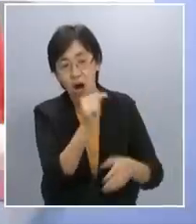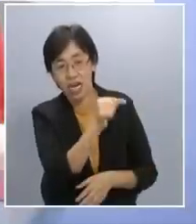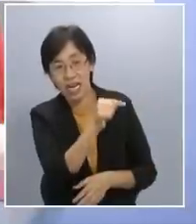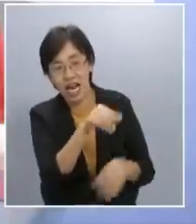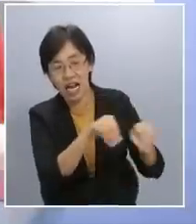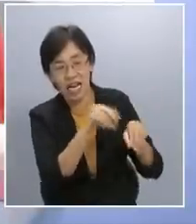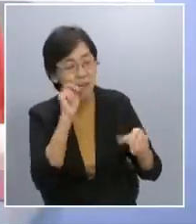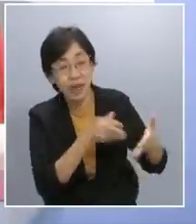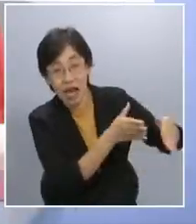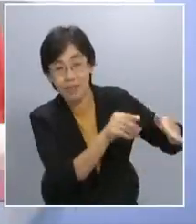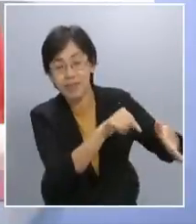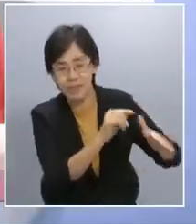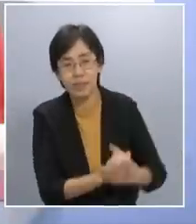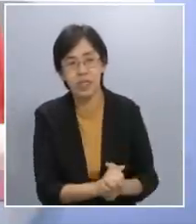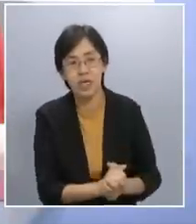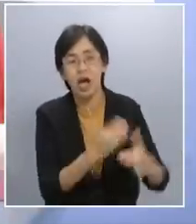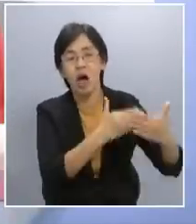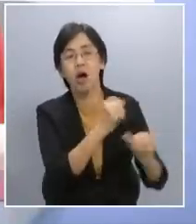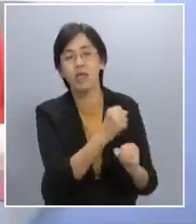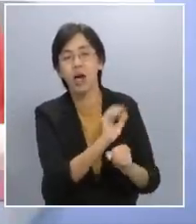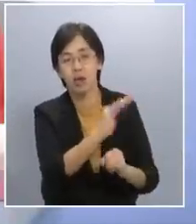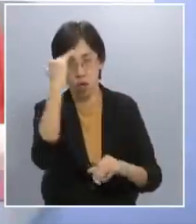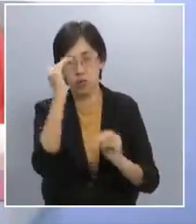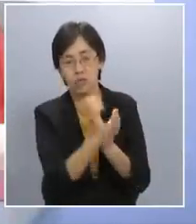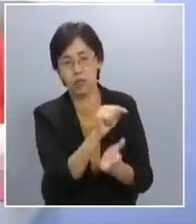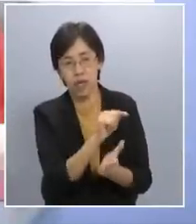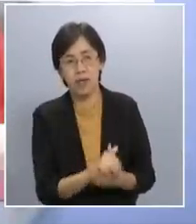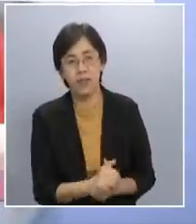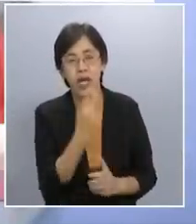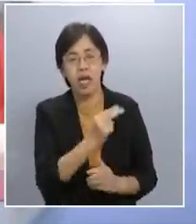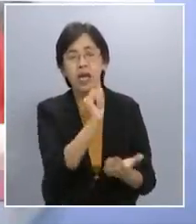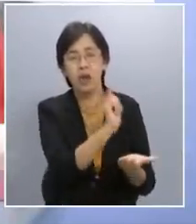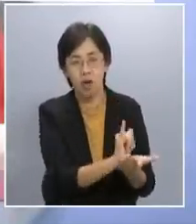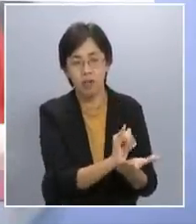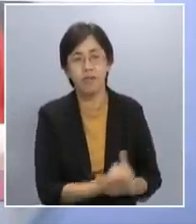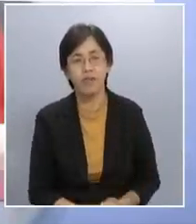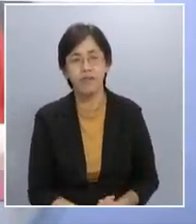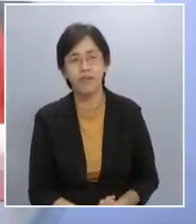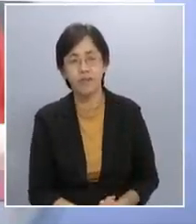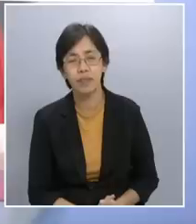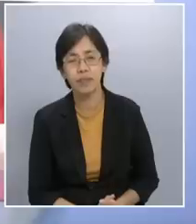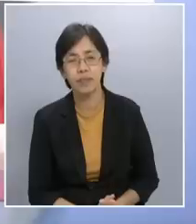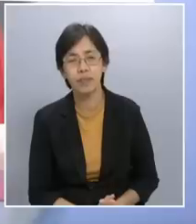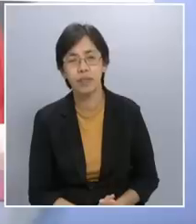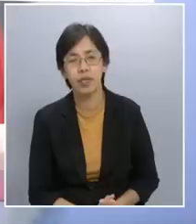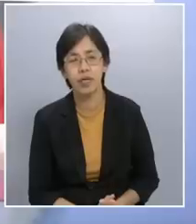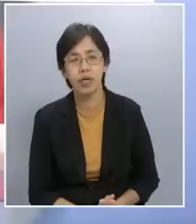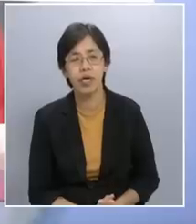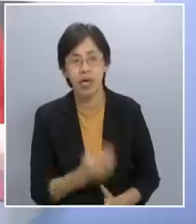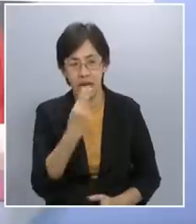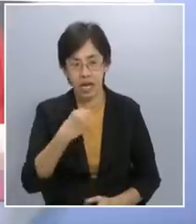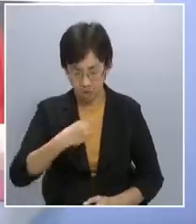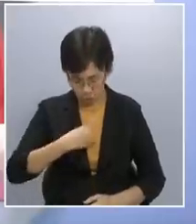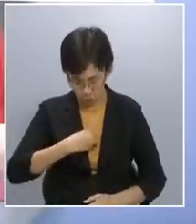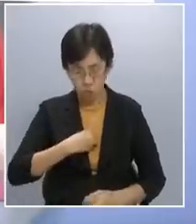กับริมน้ำครับน่าจะเป็นห้องทำงานของท่านหรือเงี้ยท่านก็นอนอยู่ไงนอนอยู่แล้วก็มีคล้ายๆกับรูเล็กๆอยู่รูนึงตรงนี้นะตรงหน้